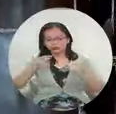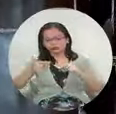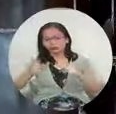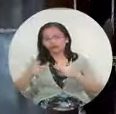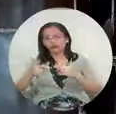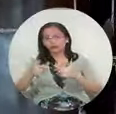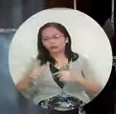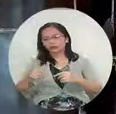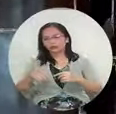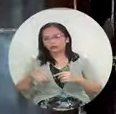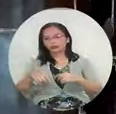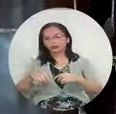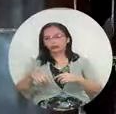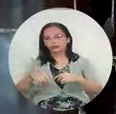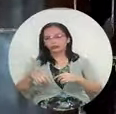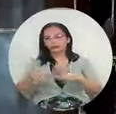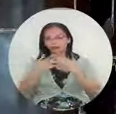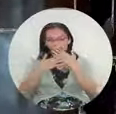man kung mapatoo.